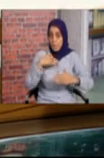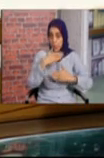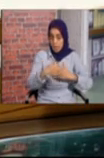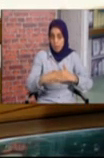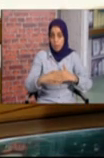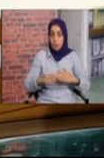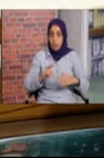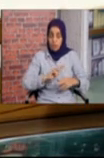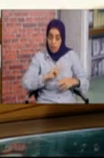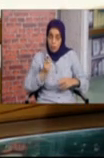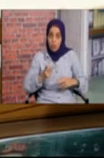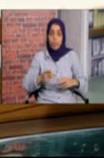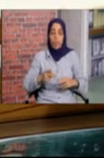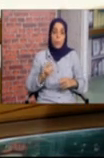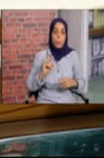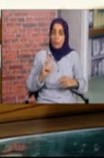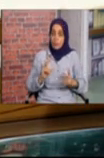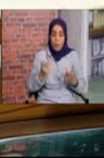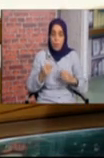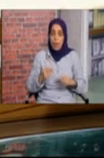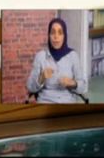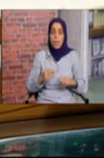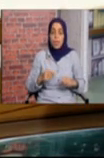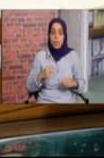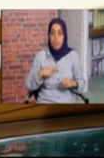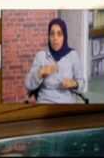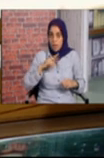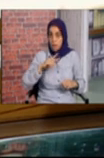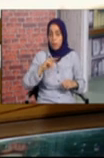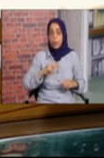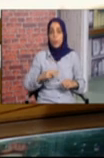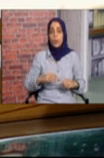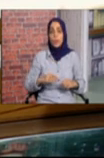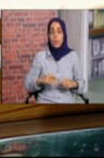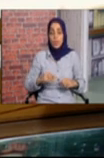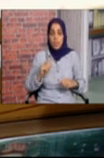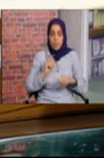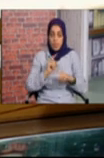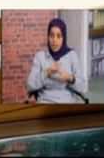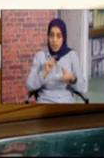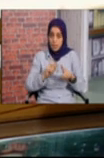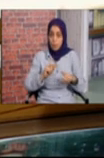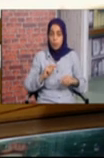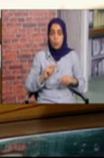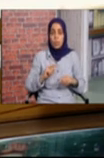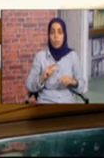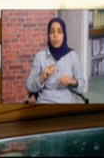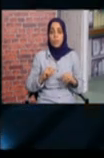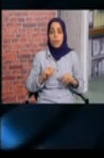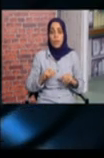او او تحول لكام عمليه؟ احنا النسبه تقريبا بتتراوح ما